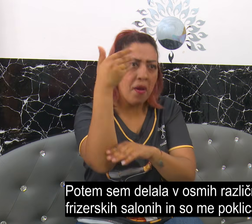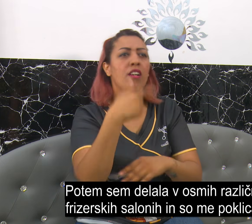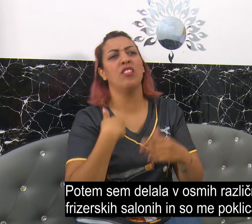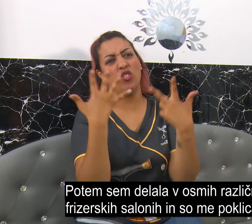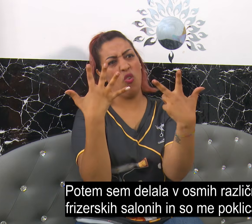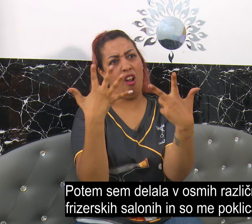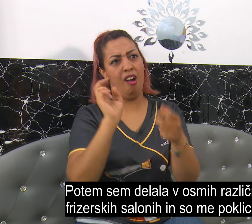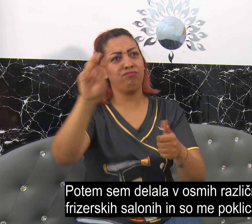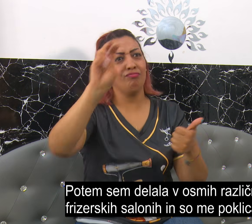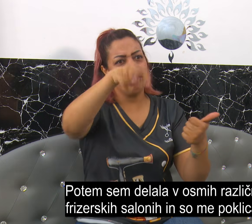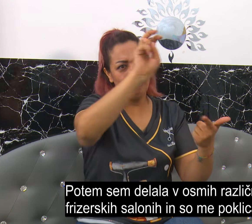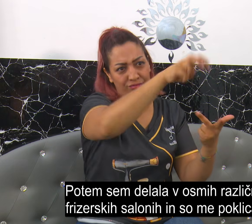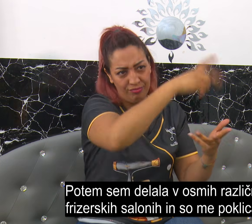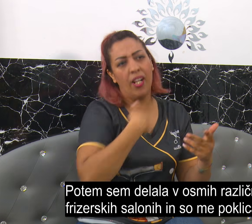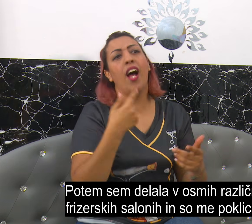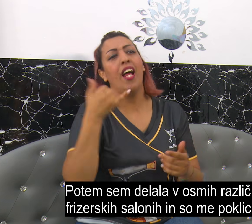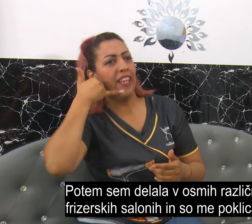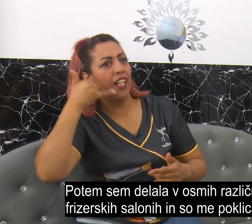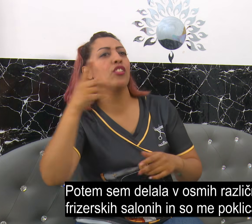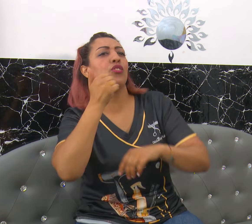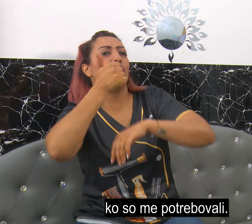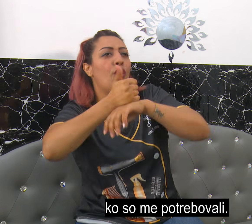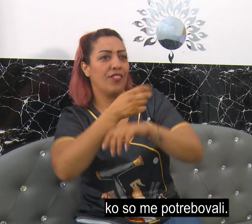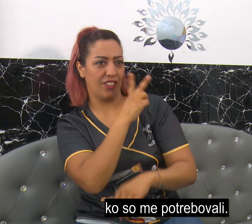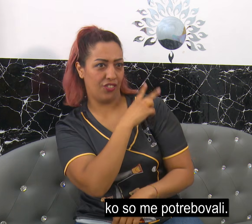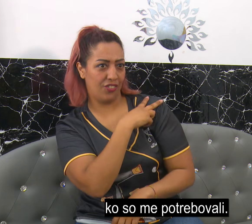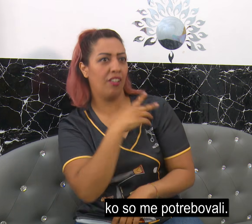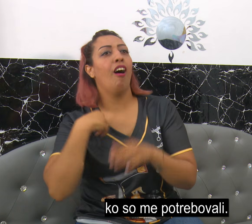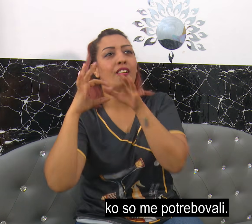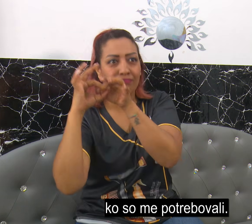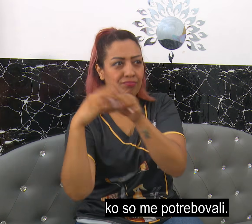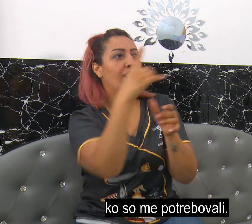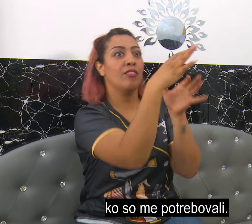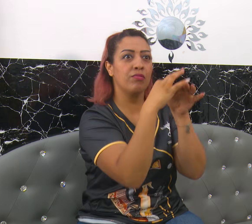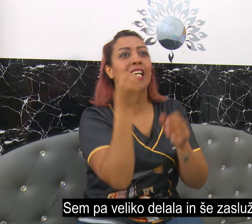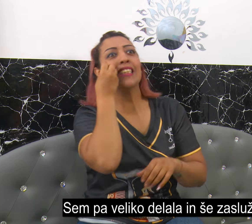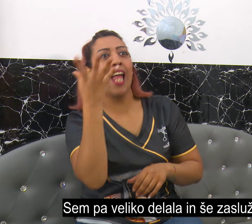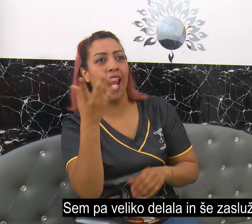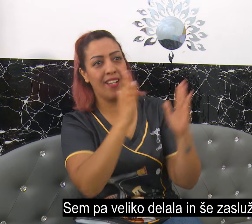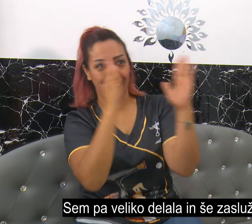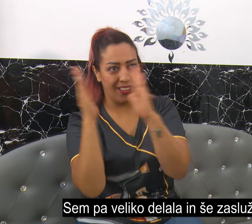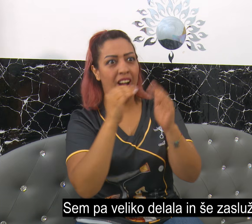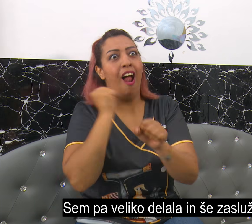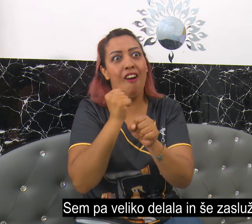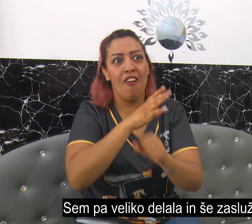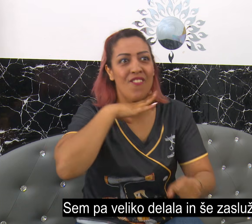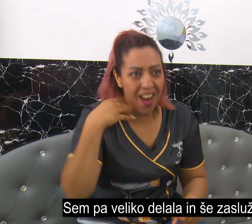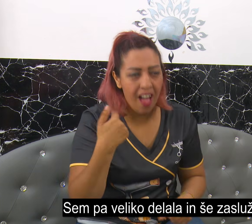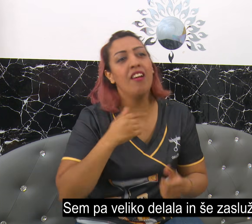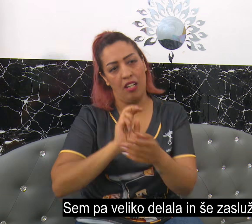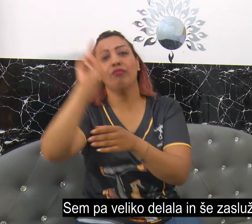različnih frizerskih salonih in so me poklicali, ko so me potrebovali. Sem pa veliko delala in še